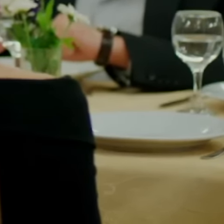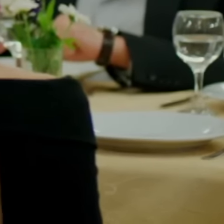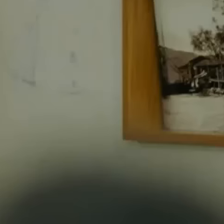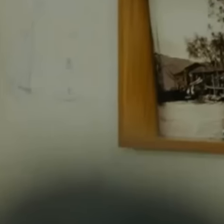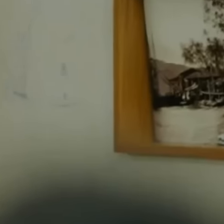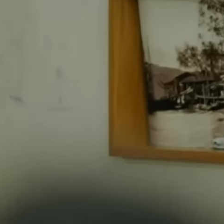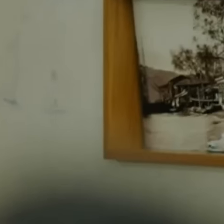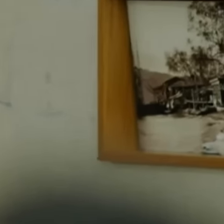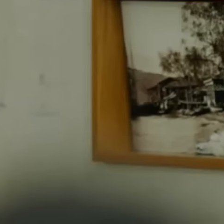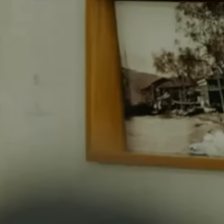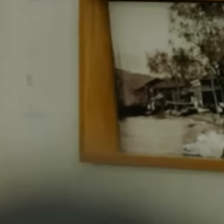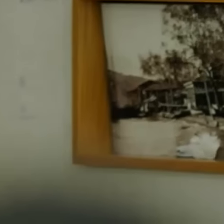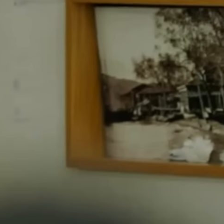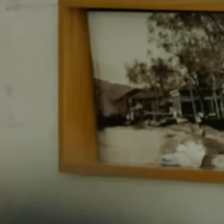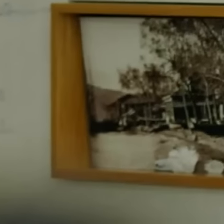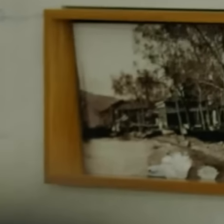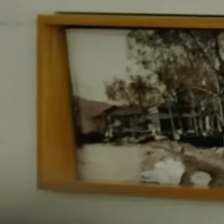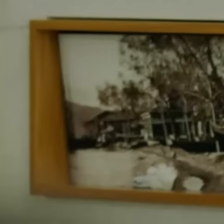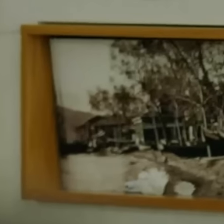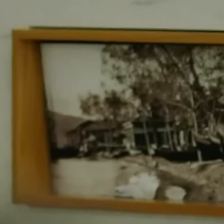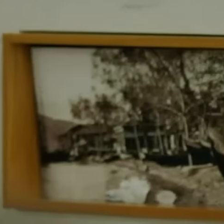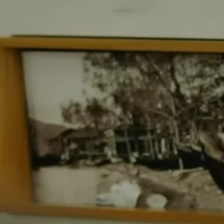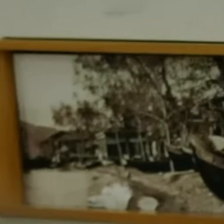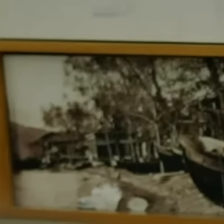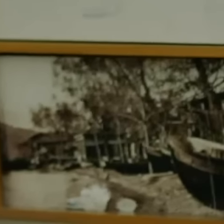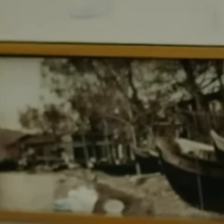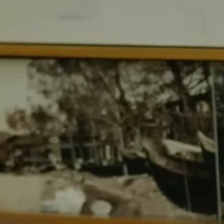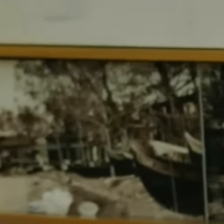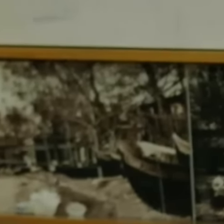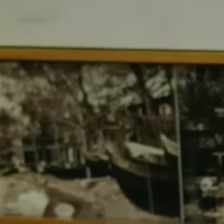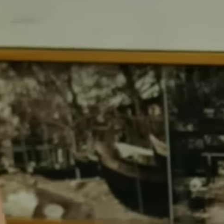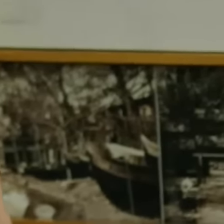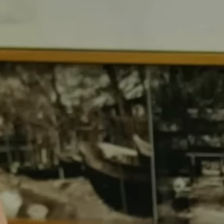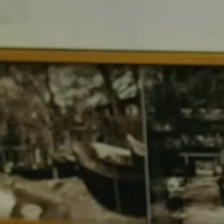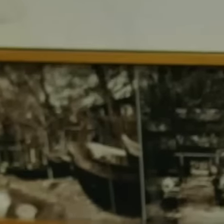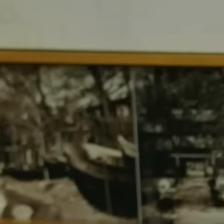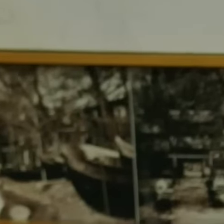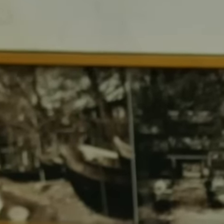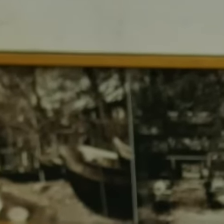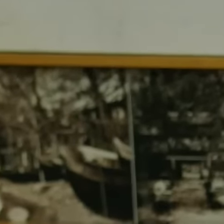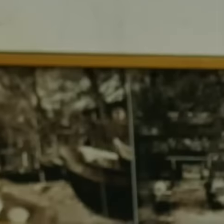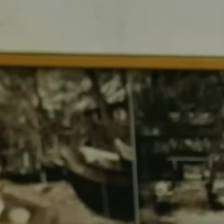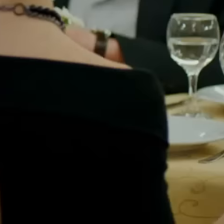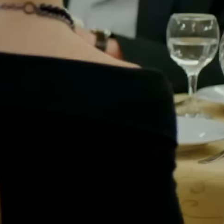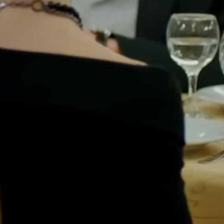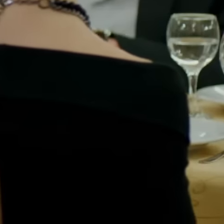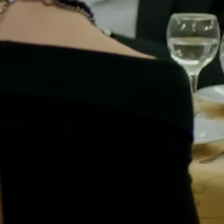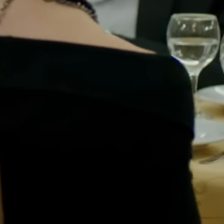diz kapağının bir karış üstünde biten bir elbise var. Göğüs ve etek kenarları dantelli, boynu tüm detayıyla